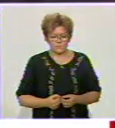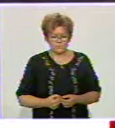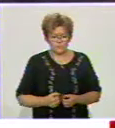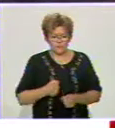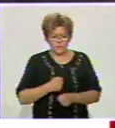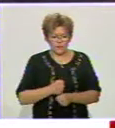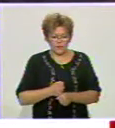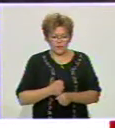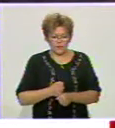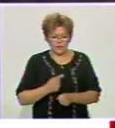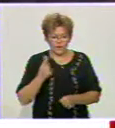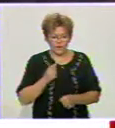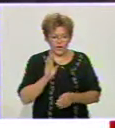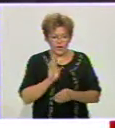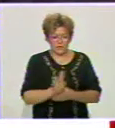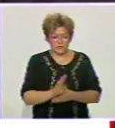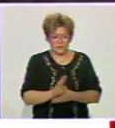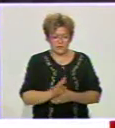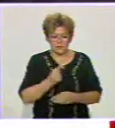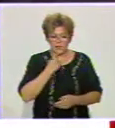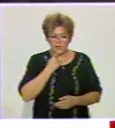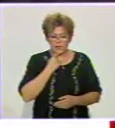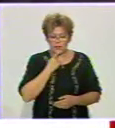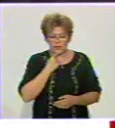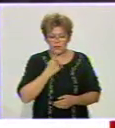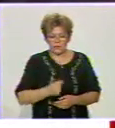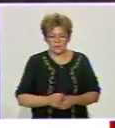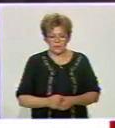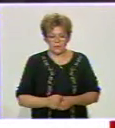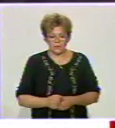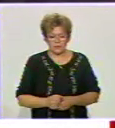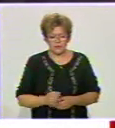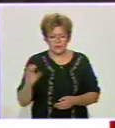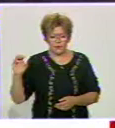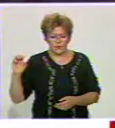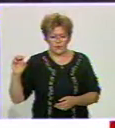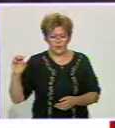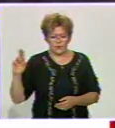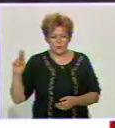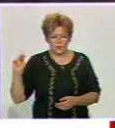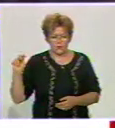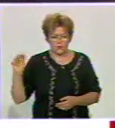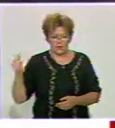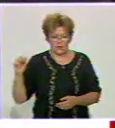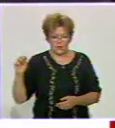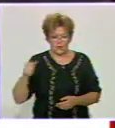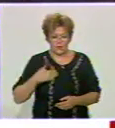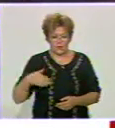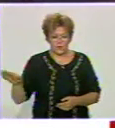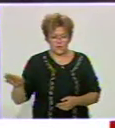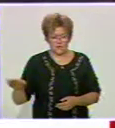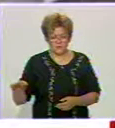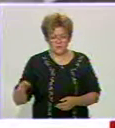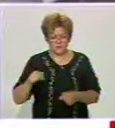fost atacat în primă instanță la Craiova, la Curtea de Apel, de către domnul primar, a fost respins și iată că a